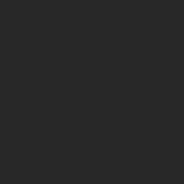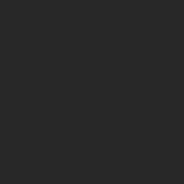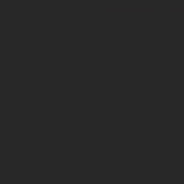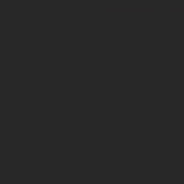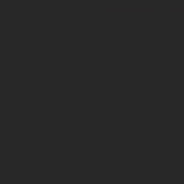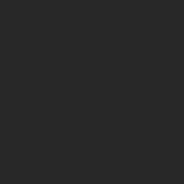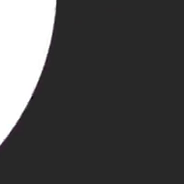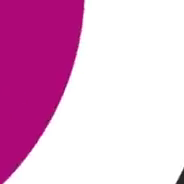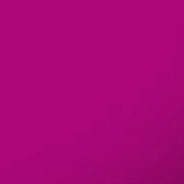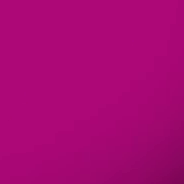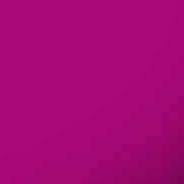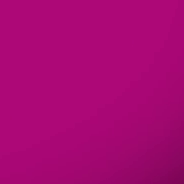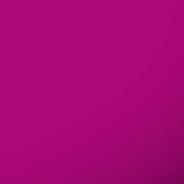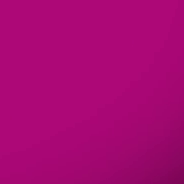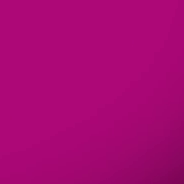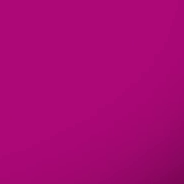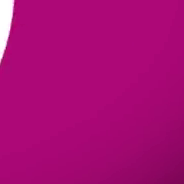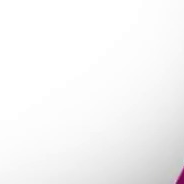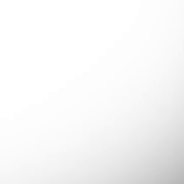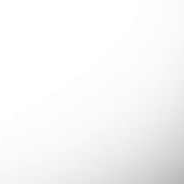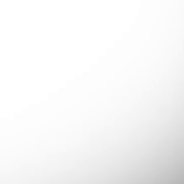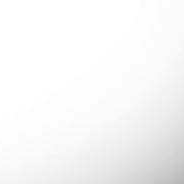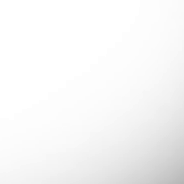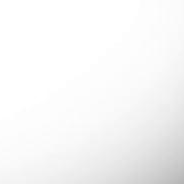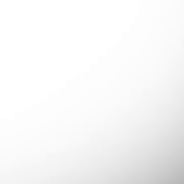Re! Viss ēters ir te!